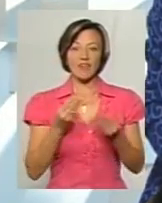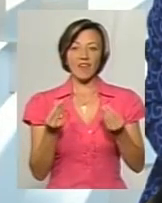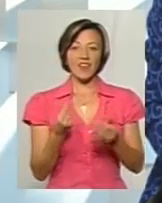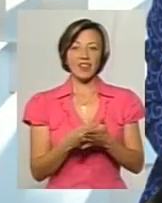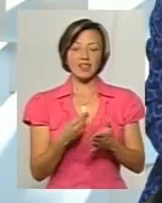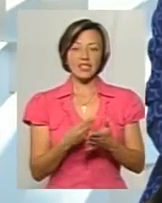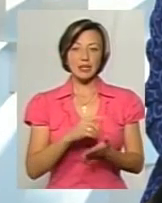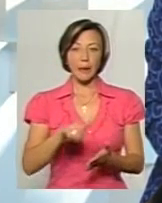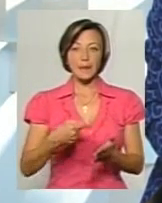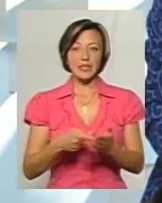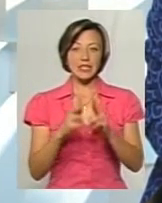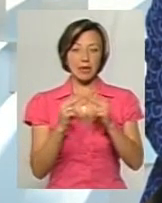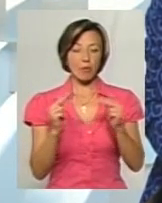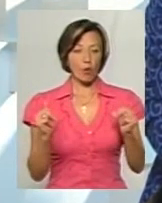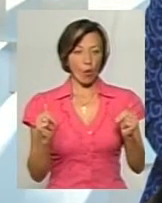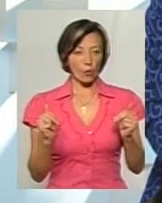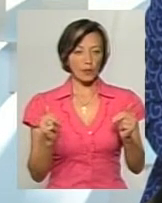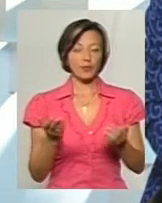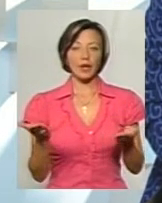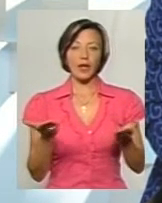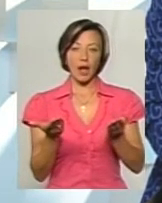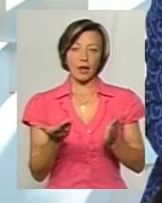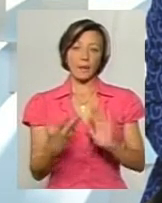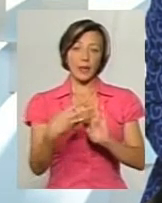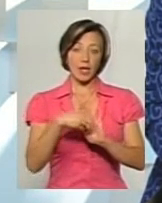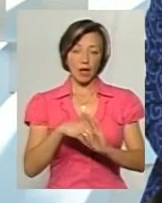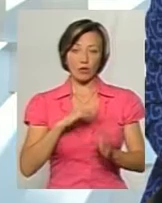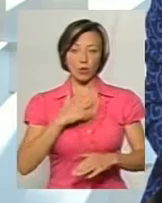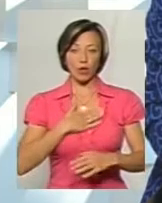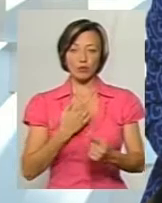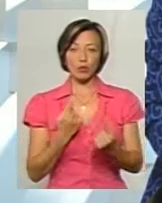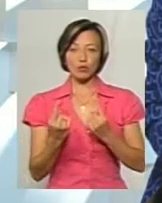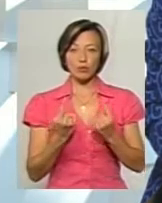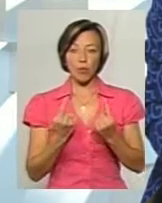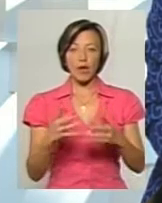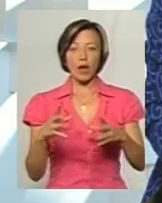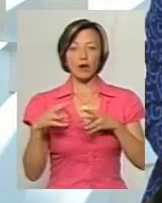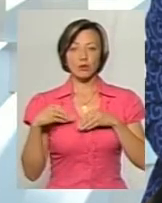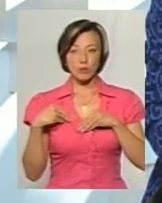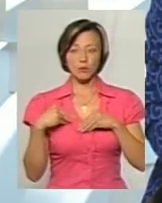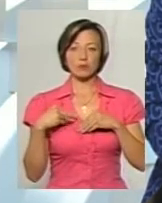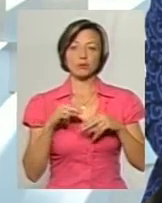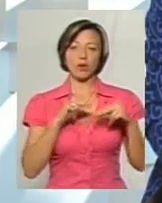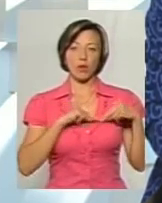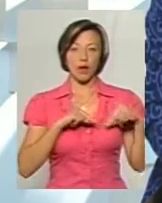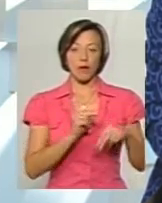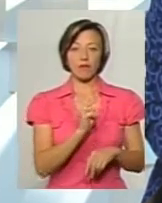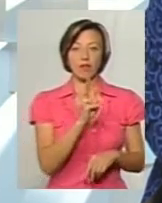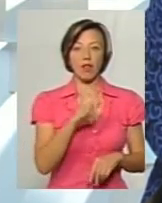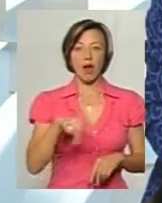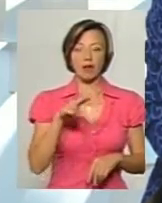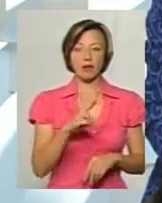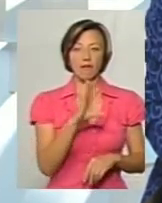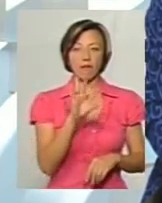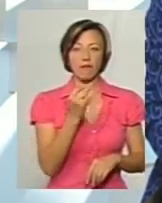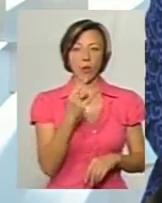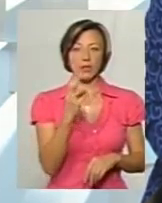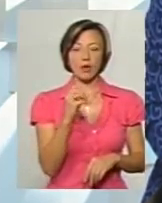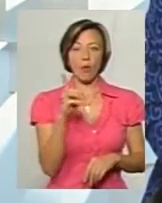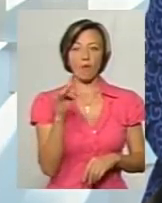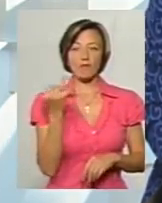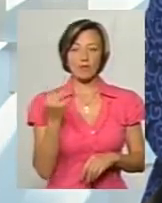фінансистів із Дніпра, котрі приєднаються до нашої розмови разом із моїм колегою Владом Войцеховським